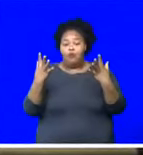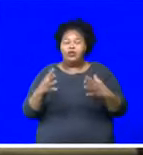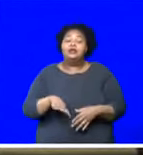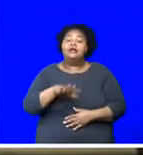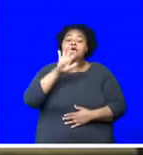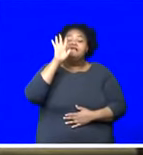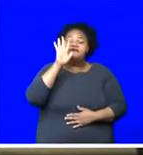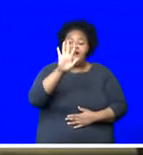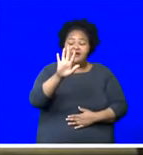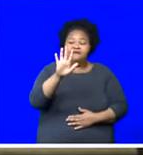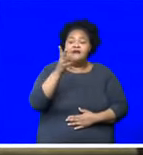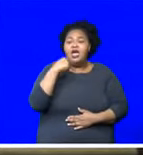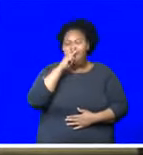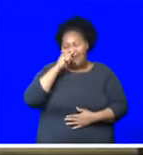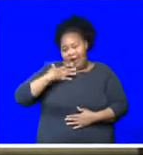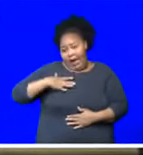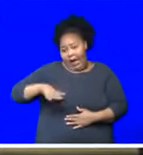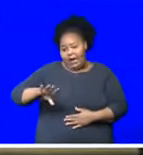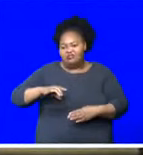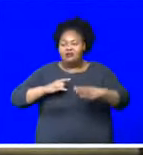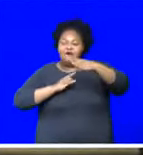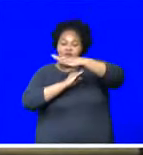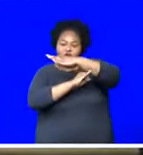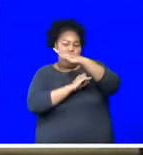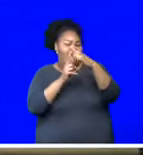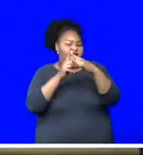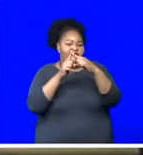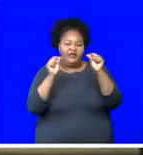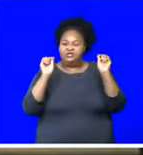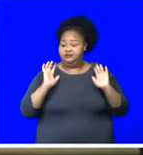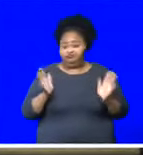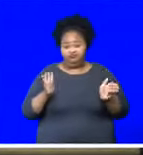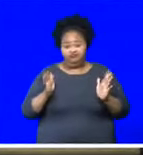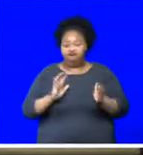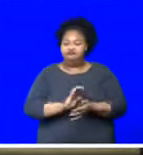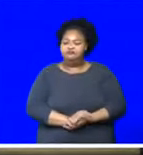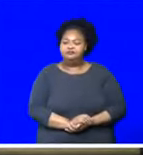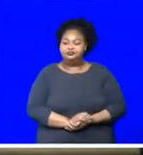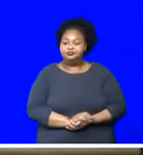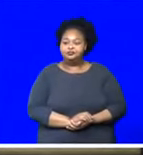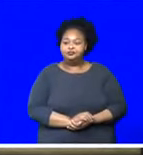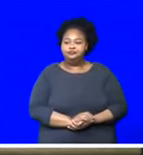Lakhiwako kodwa-ke akhona lasagcetsiwe emabhuloho laphelile nje emabhulolo